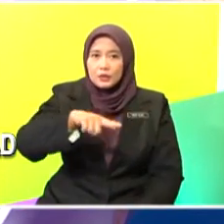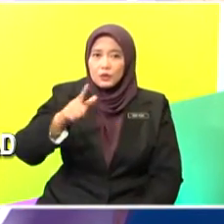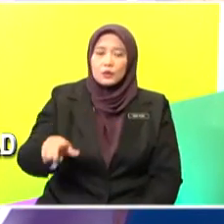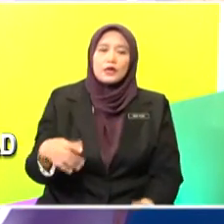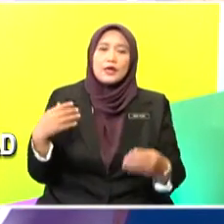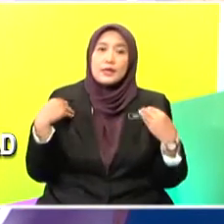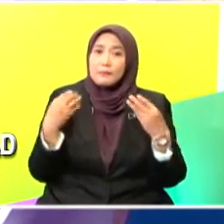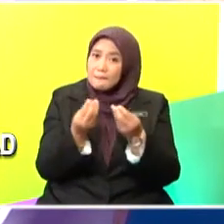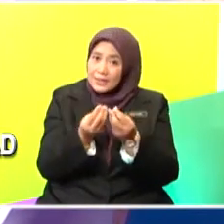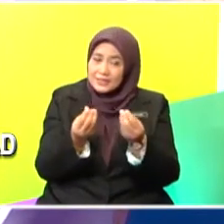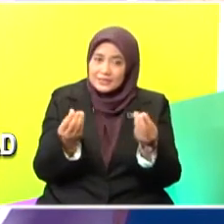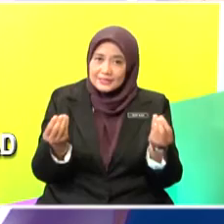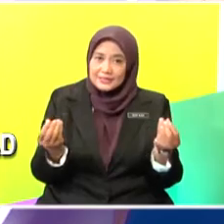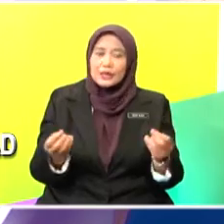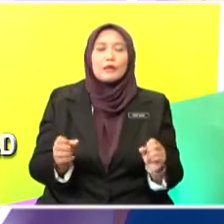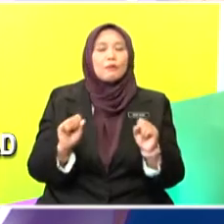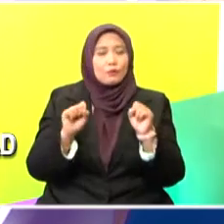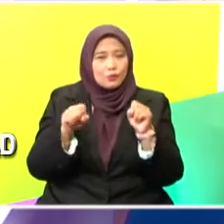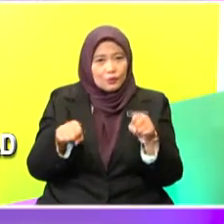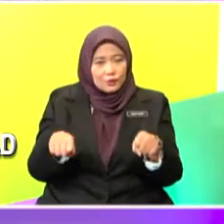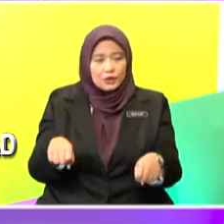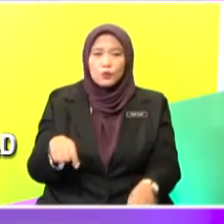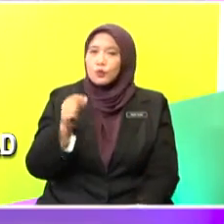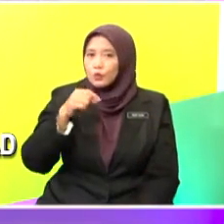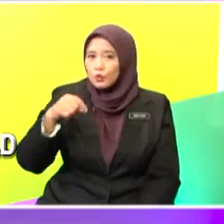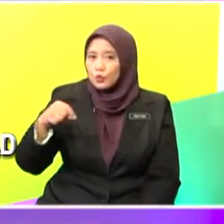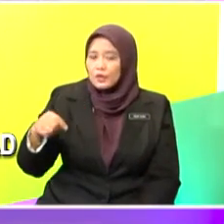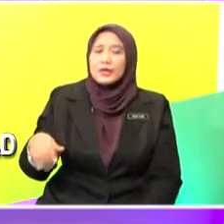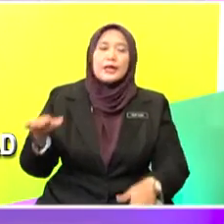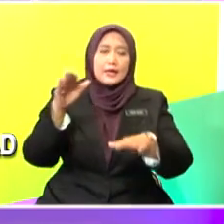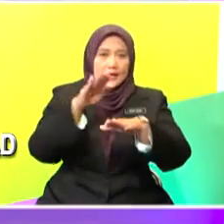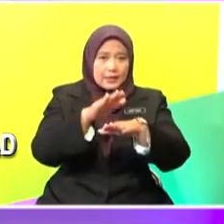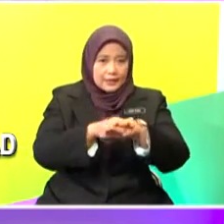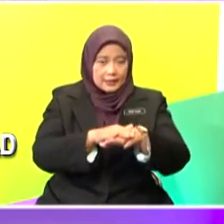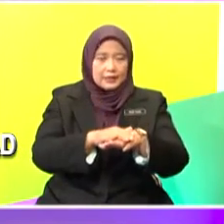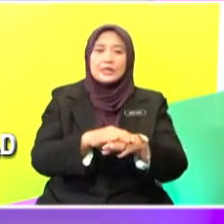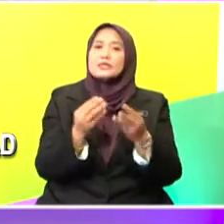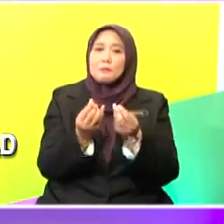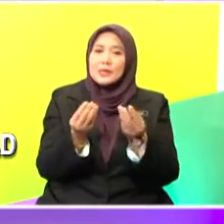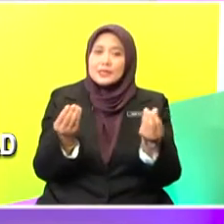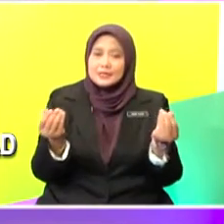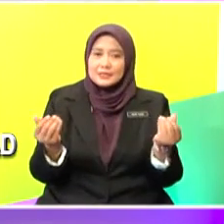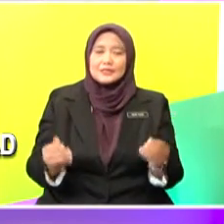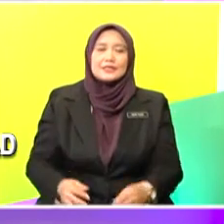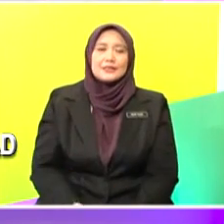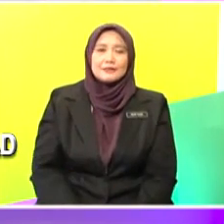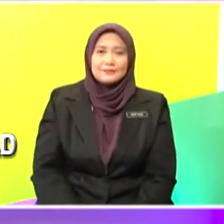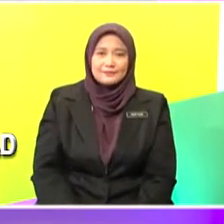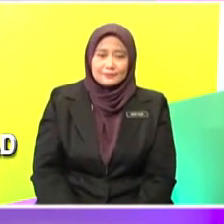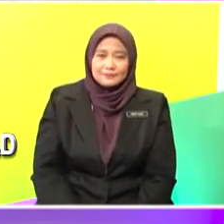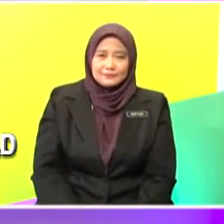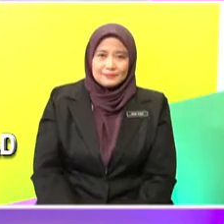pantai. Betul lah cikgu. Tu melatih. Tu pra menulis tu. Kita boleh buat menulis-nulis